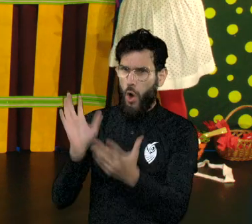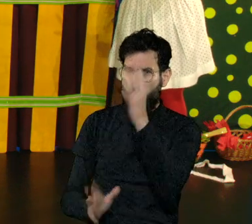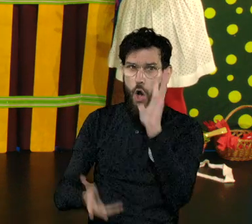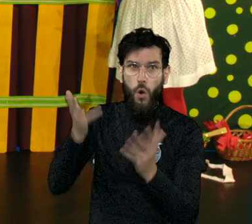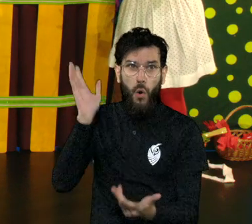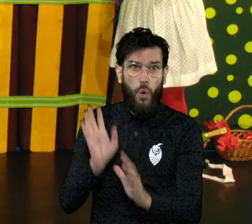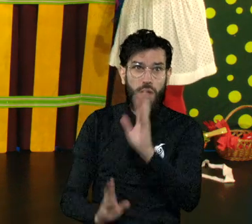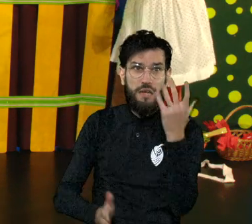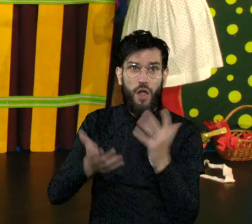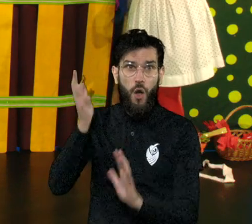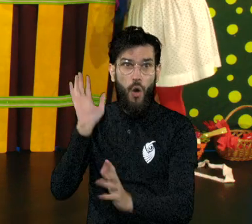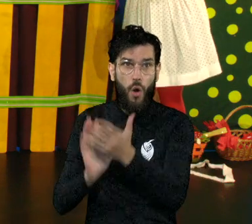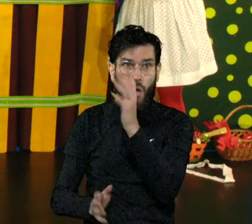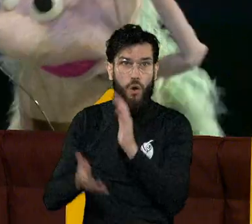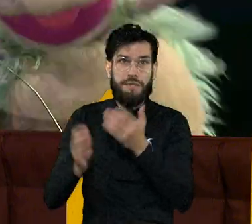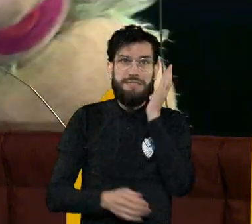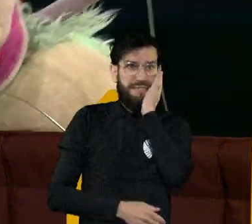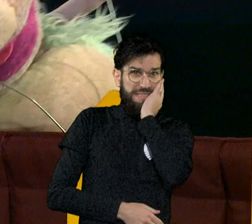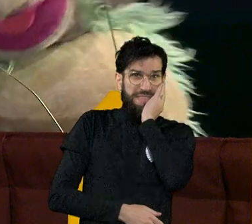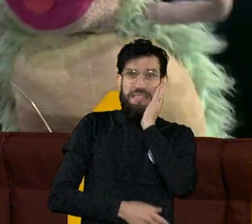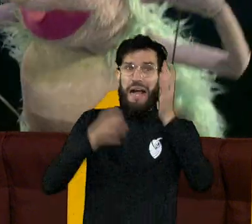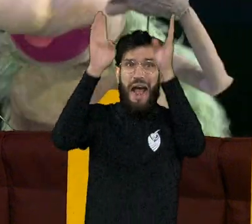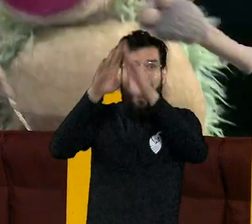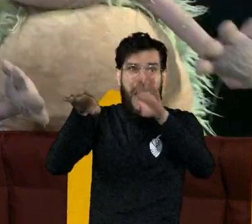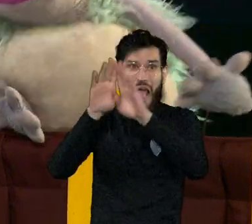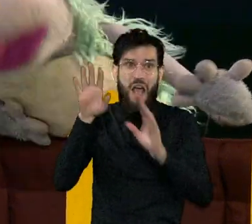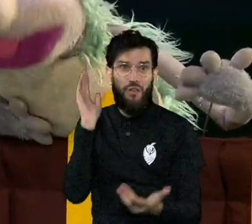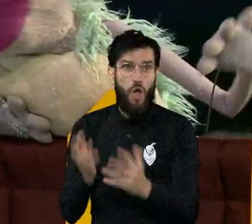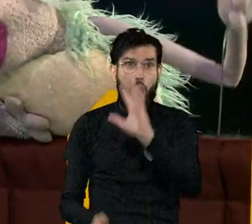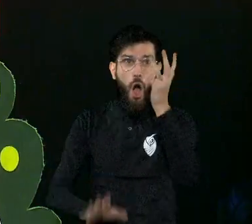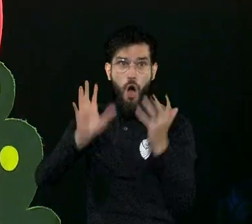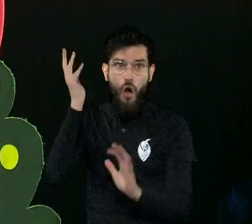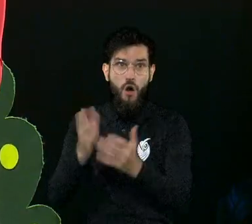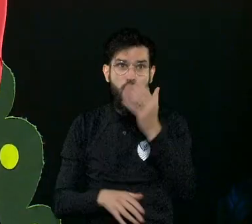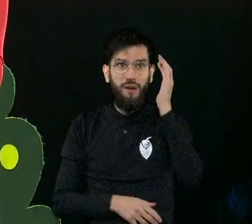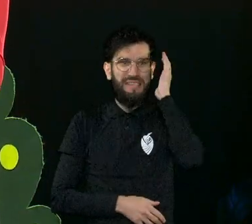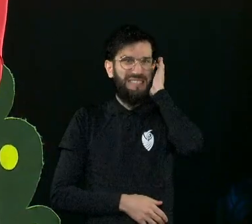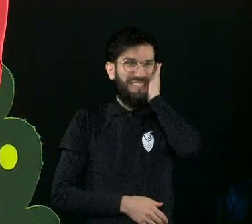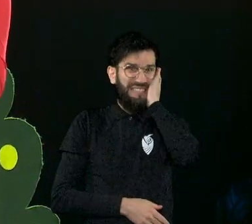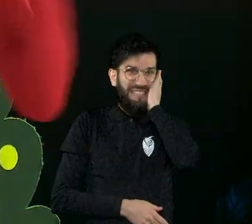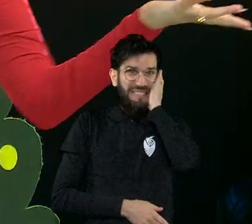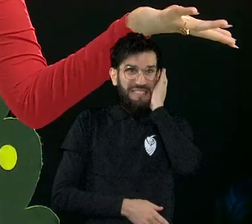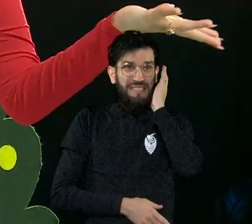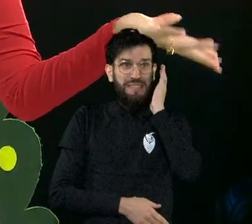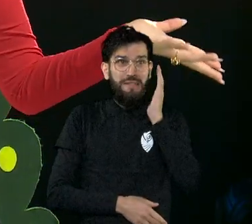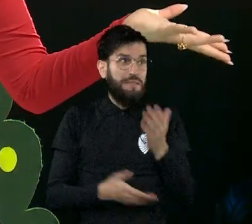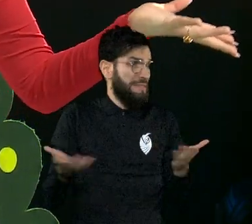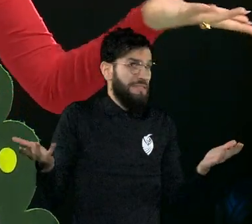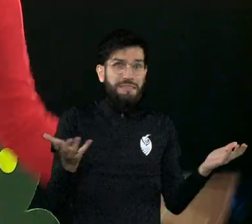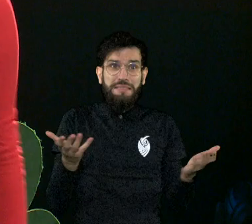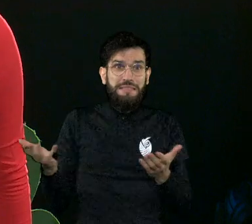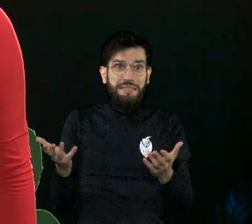horí, horí, v lese oheň horí. Nech celý dnes horí,